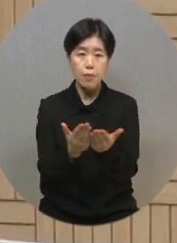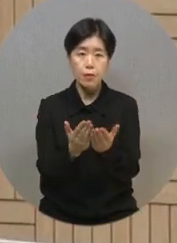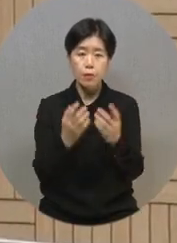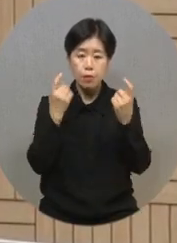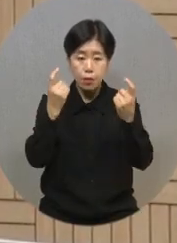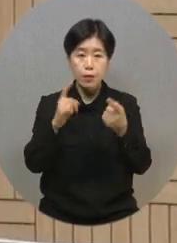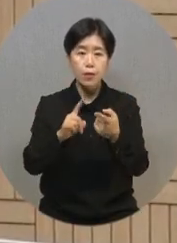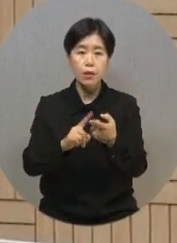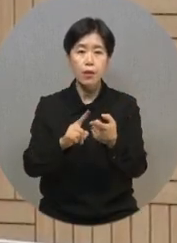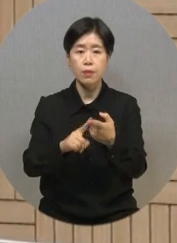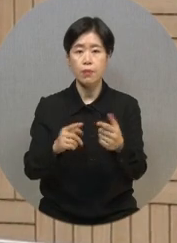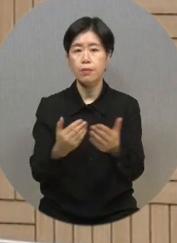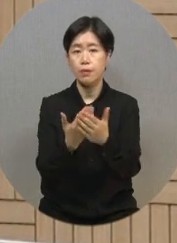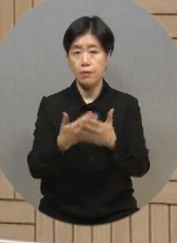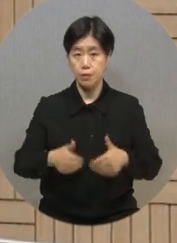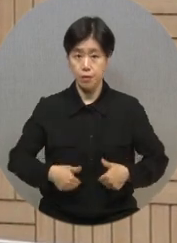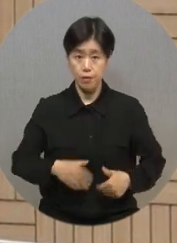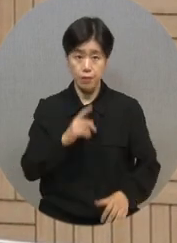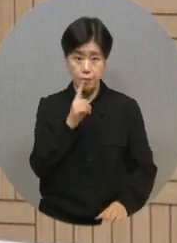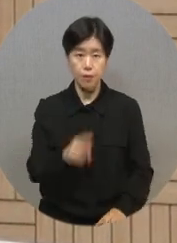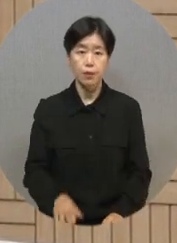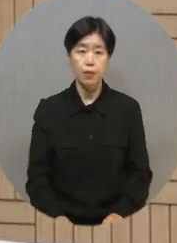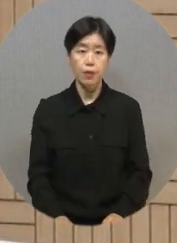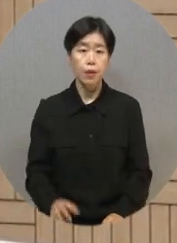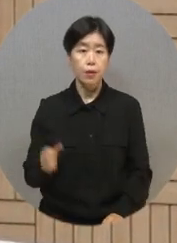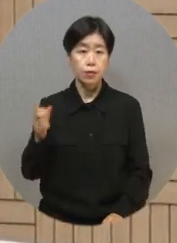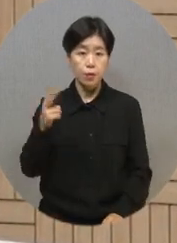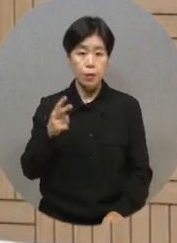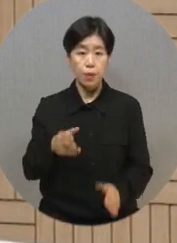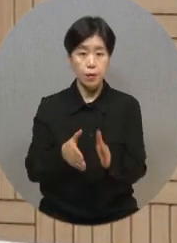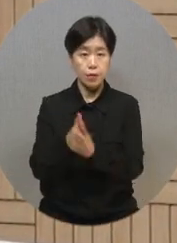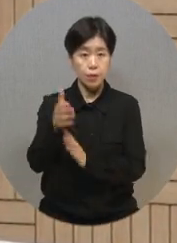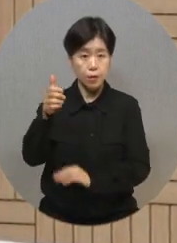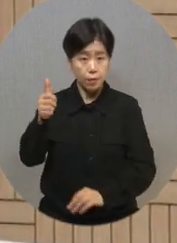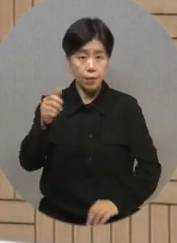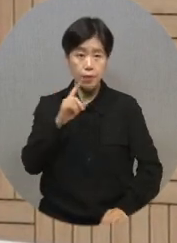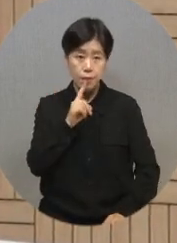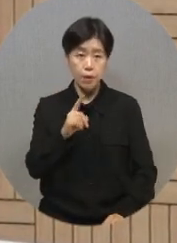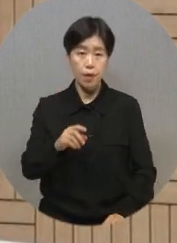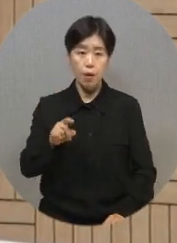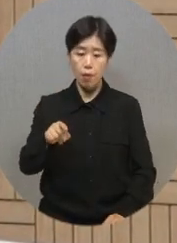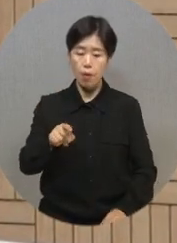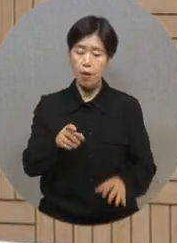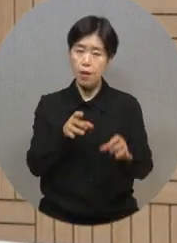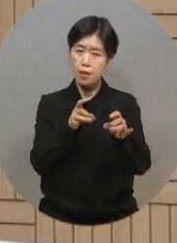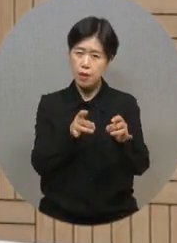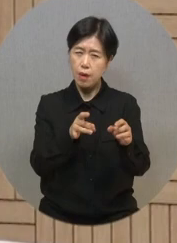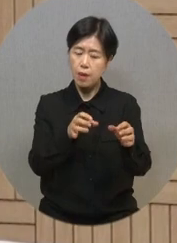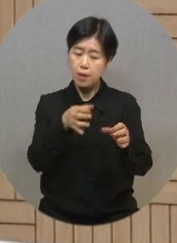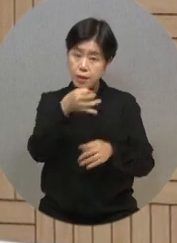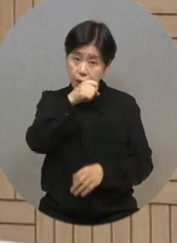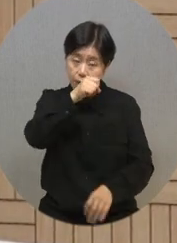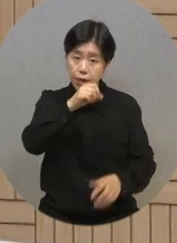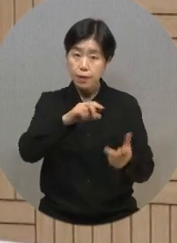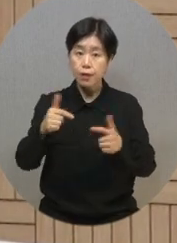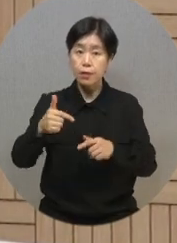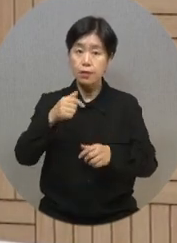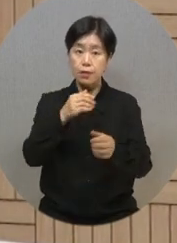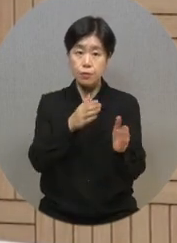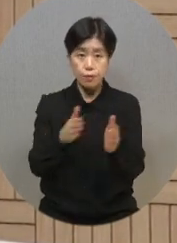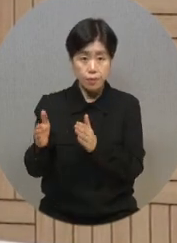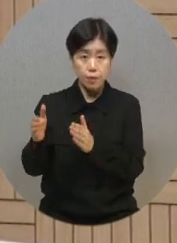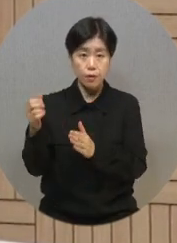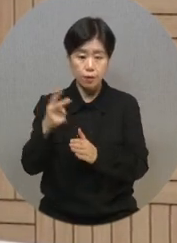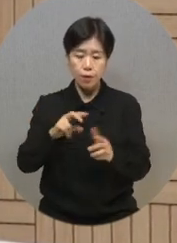가능성을 의정부 시의회 정진호 시의원은 재정전략 마련과 장기적이고 일관된